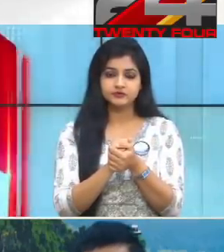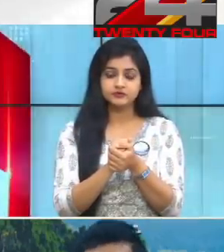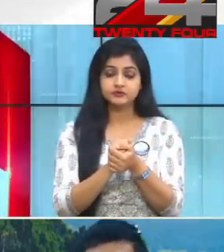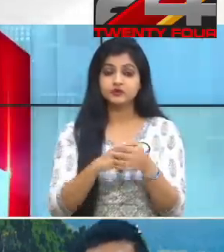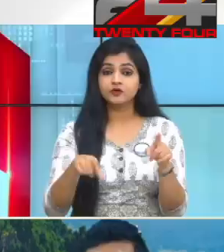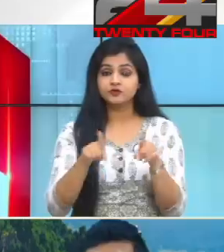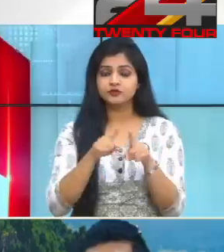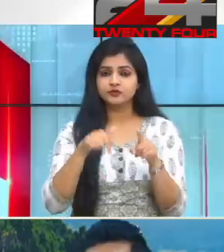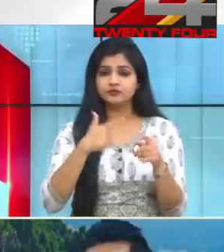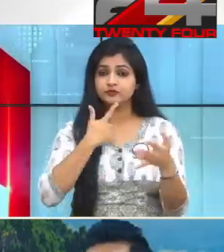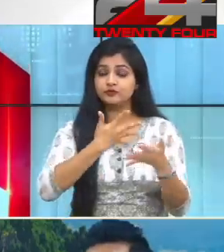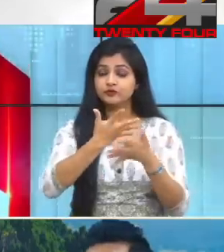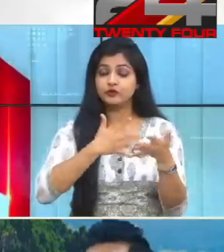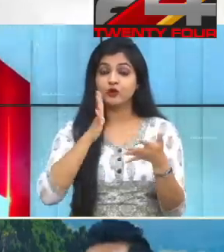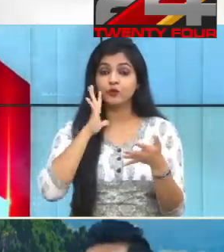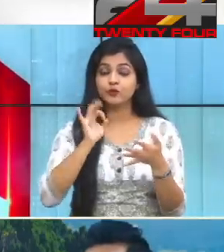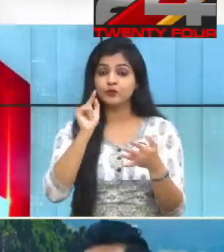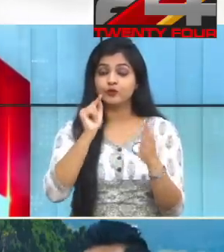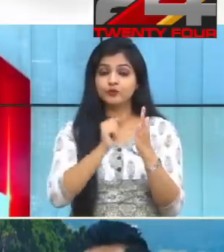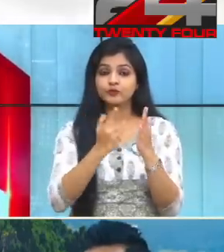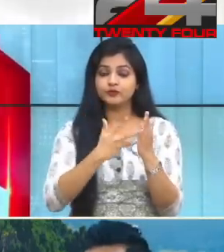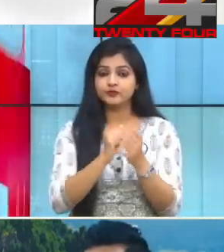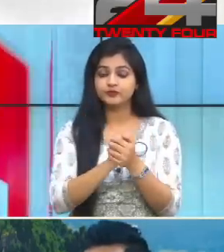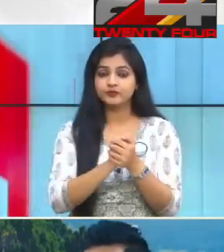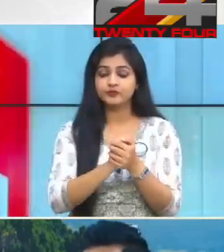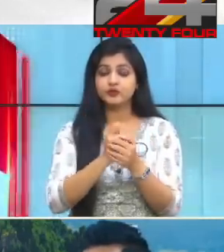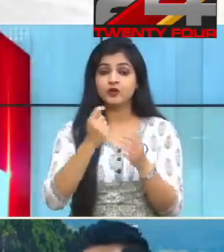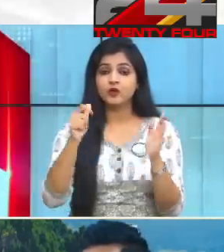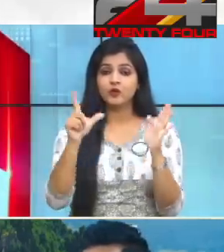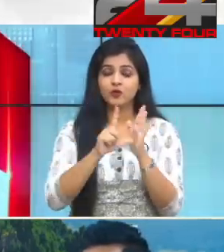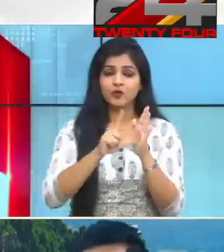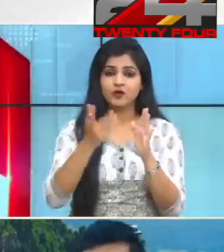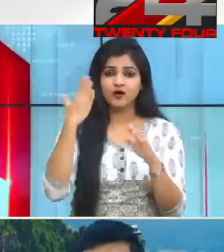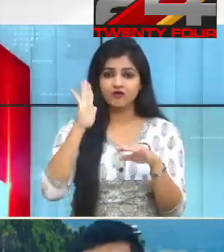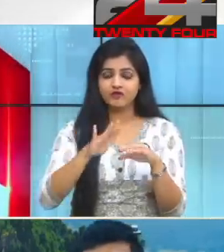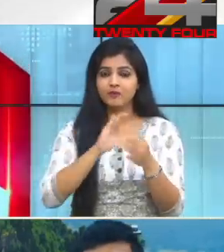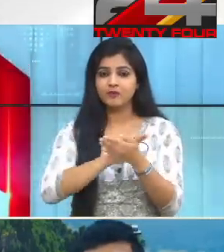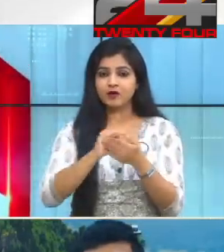അതുപോലെ തന്നെ നമ്മൾ ചർച്ച ചെയ്തൊരു പ്രധാന വിഷയമാണ് ഈ വായ്പ പണമിടപാടൊക്കെ നടത്തിയവരെ